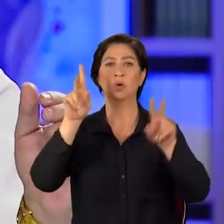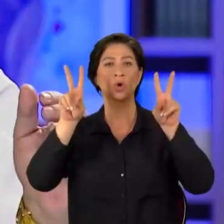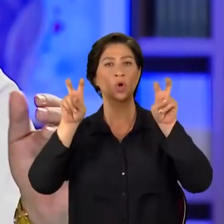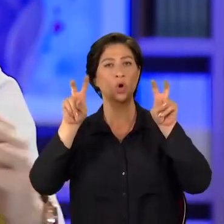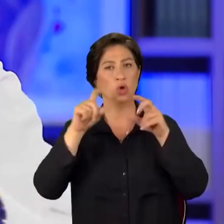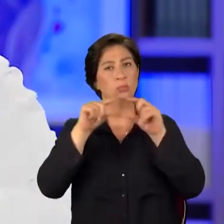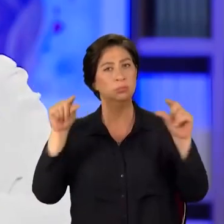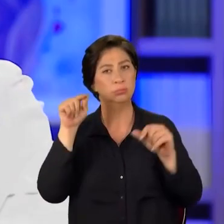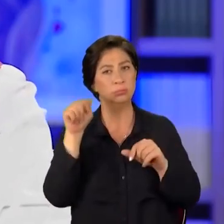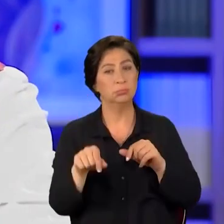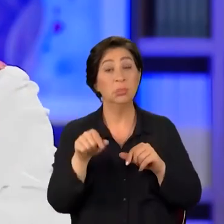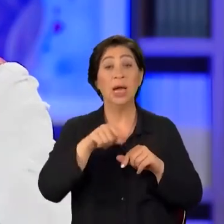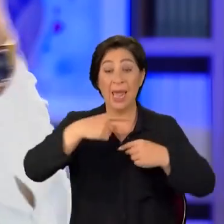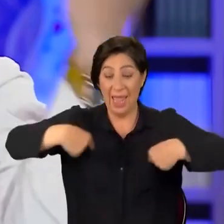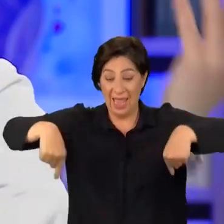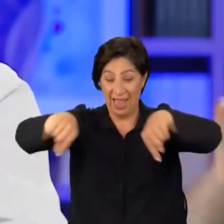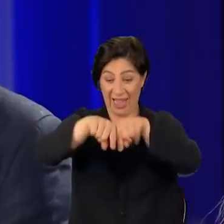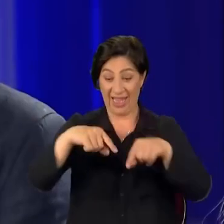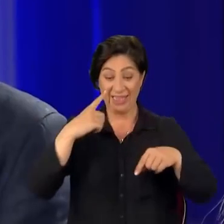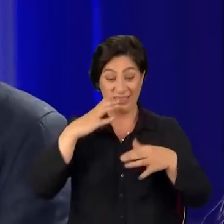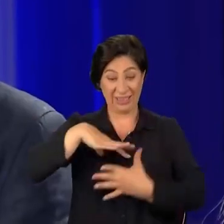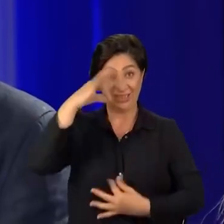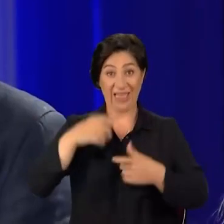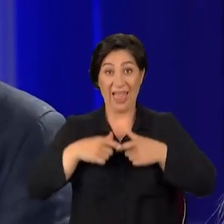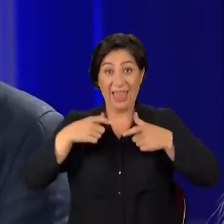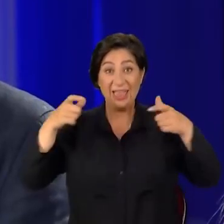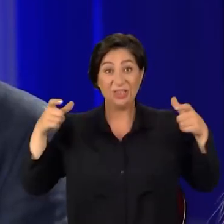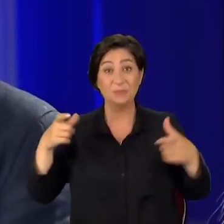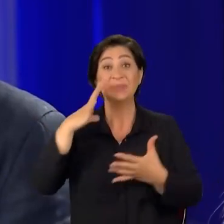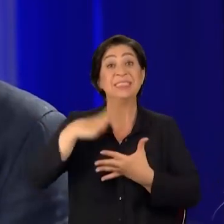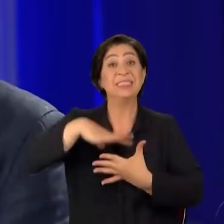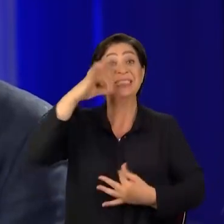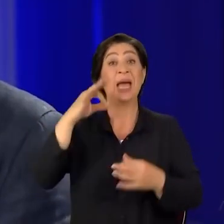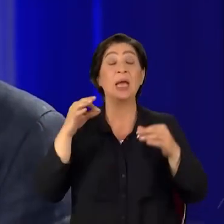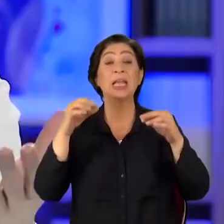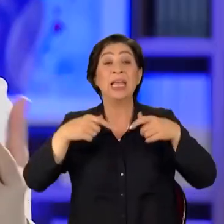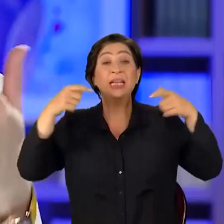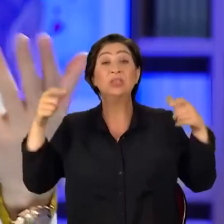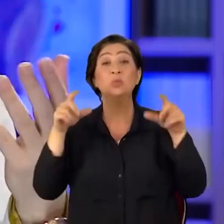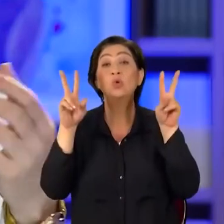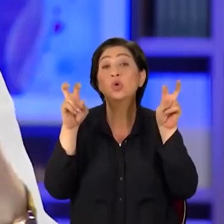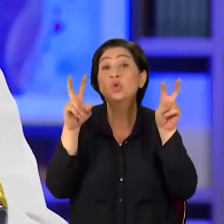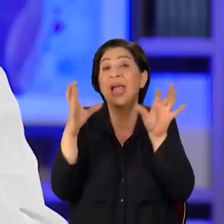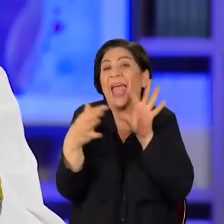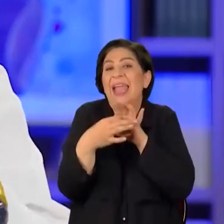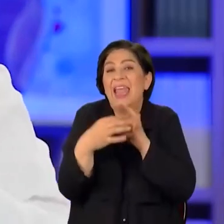gereken bir şey. Çünkü etrafımız kişisel gelişim örnekleriyle, kişisel gelişim konusunda bize akıl veren